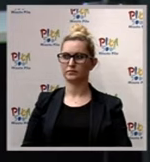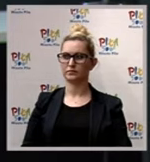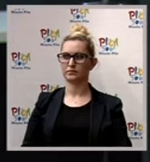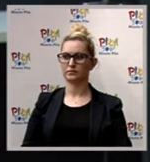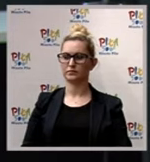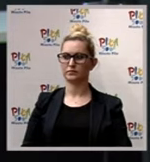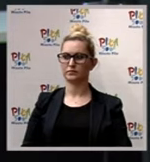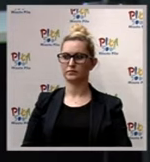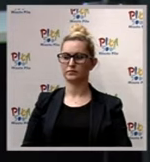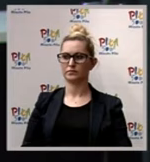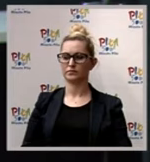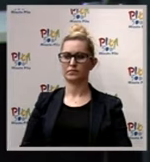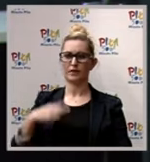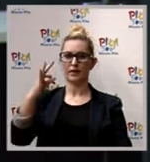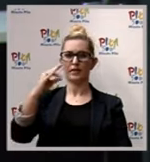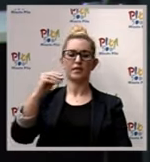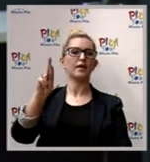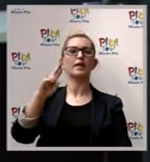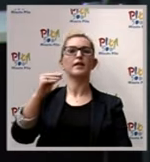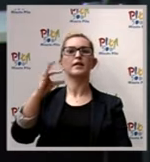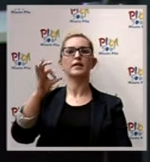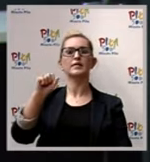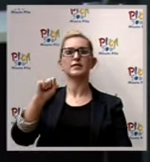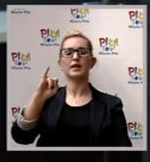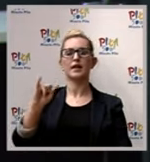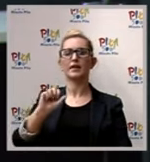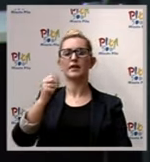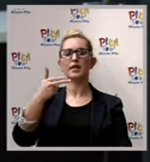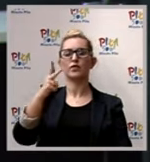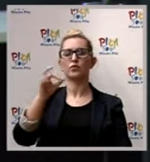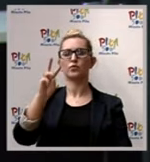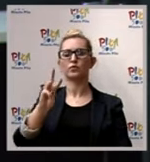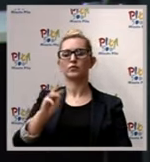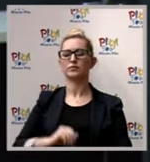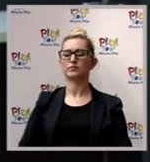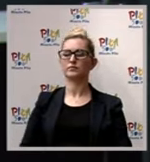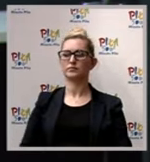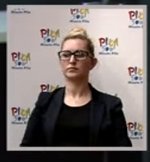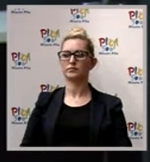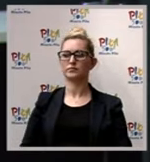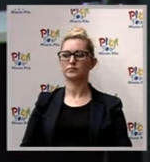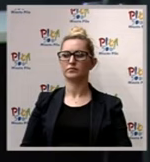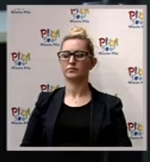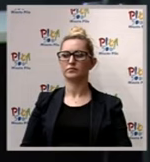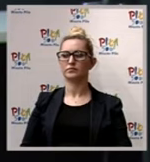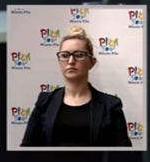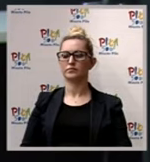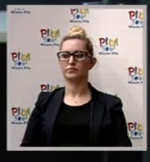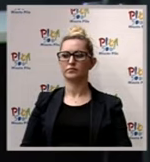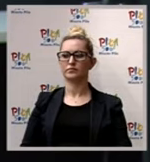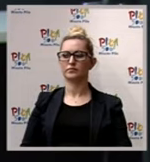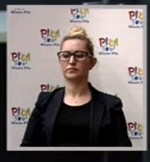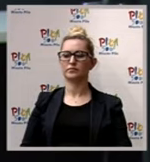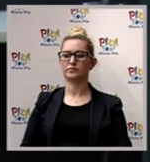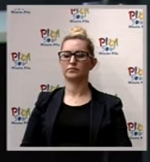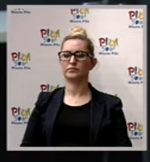Pile. Teresa Jadwiga Jankun. Komisja skrutacyjna stwierdza, że kandydatka